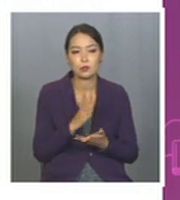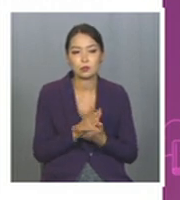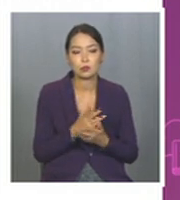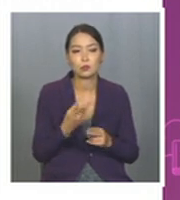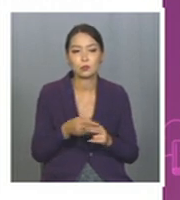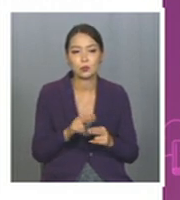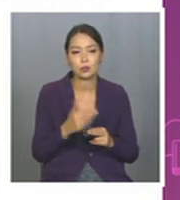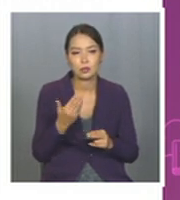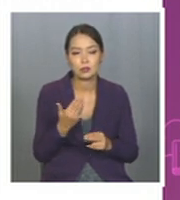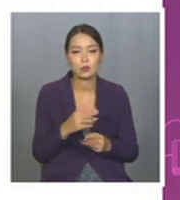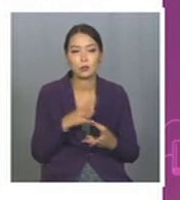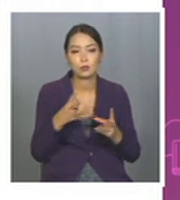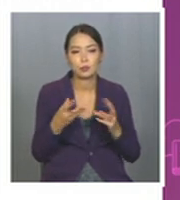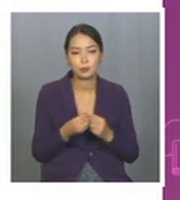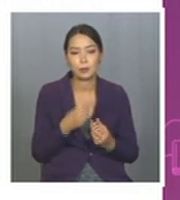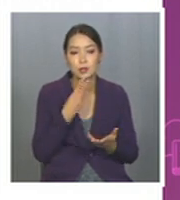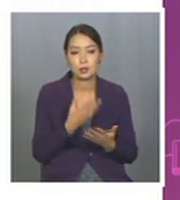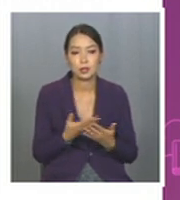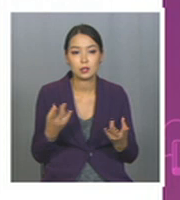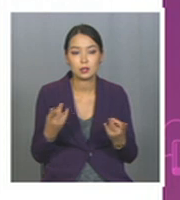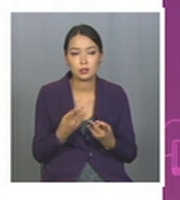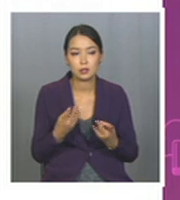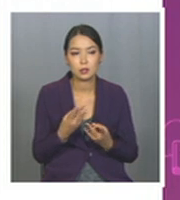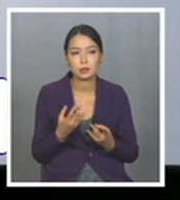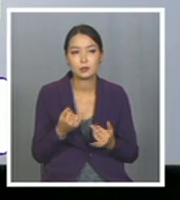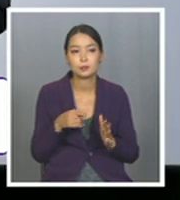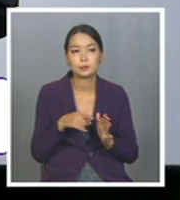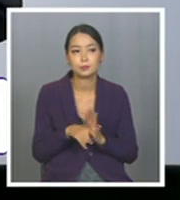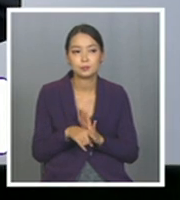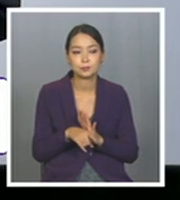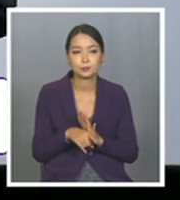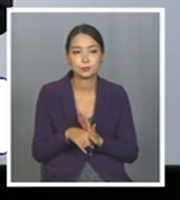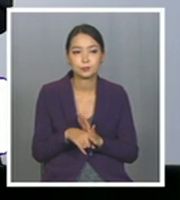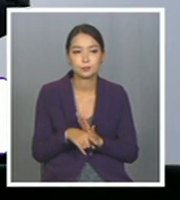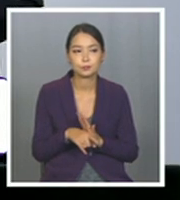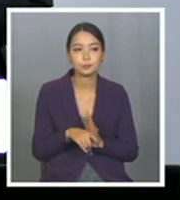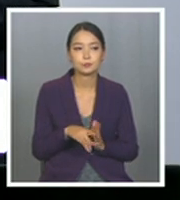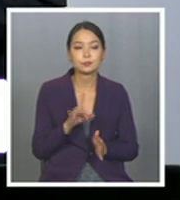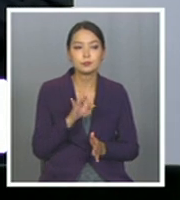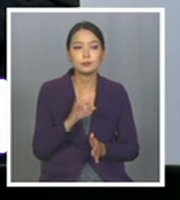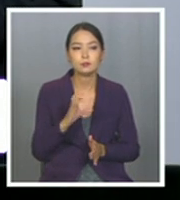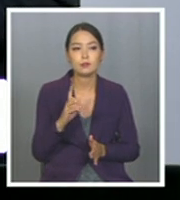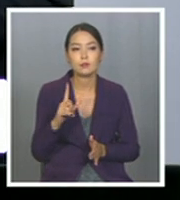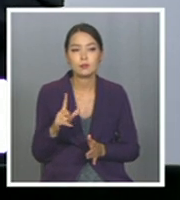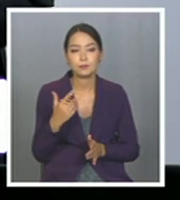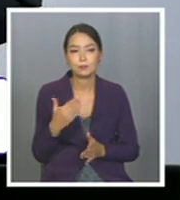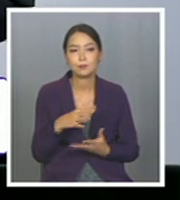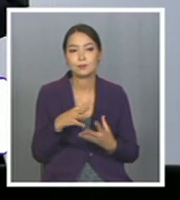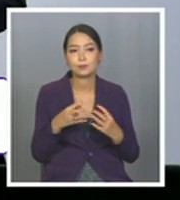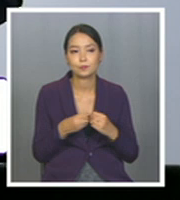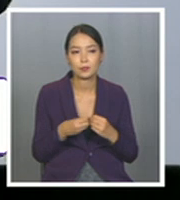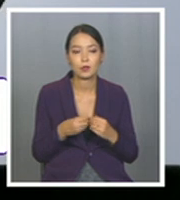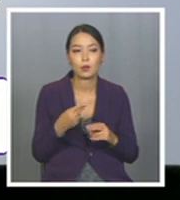осыны сипаттауымыз қажет. Енді үшеуін бір-біріне тізбектей жалғадық, яғни R, S, L-ді бір-біріне тізбектей жалғадық, және